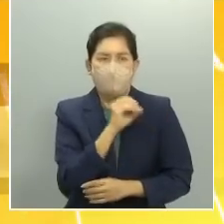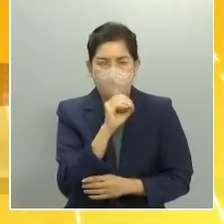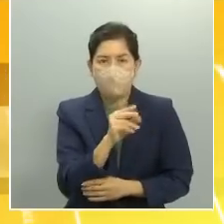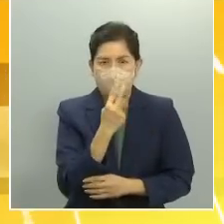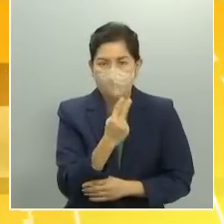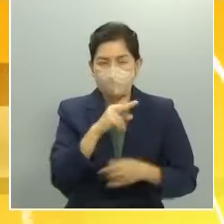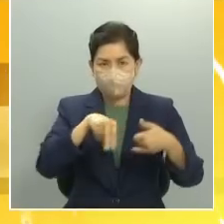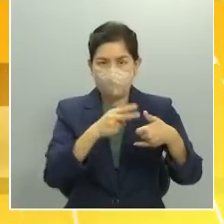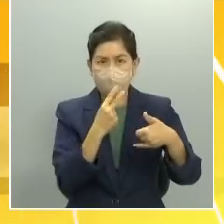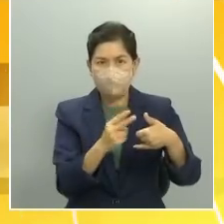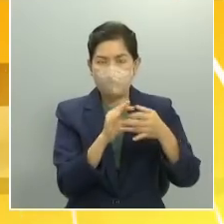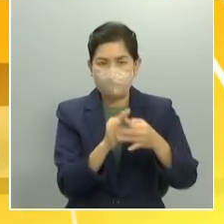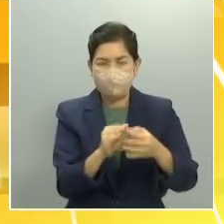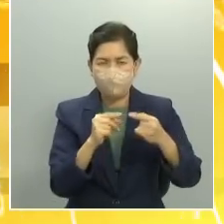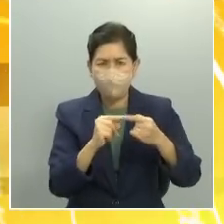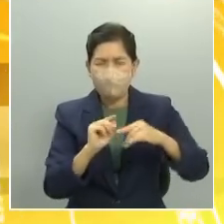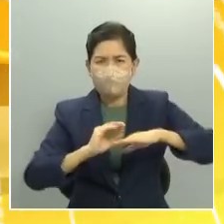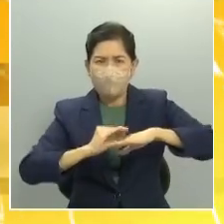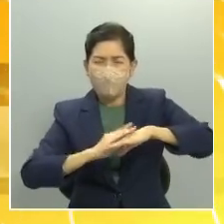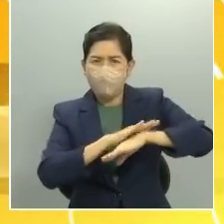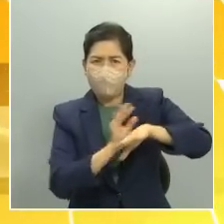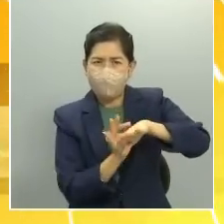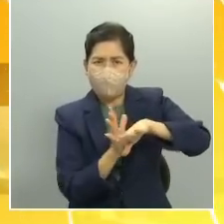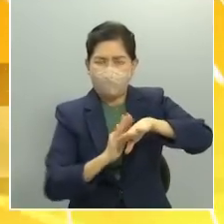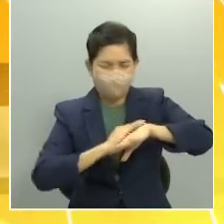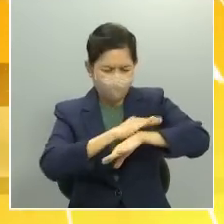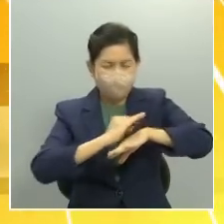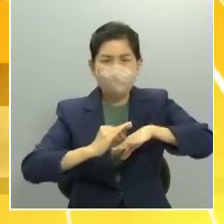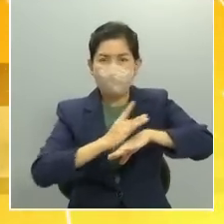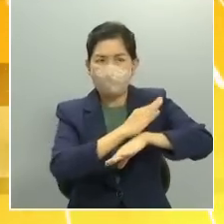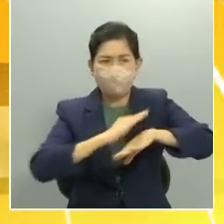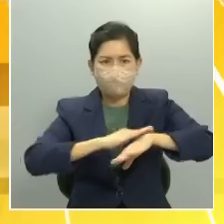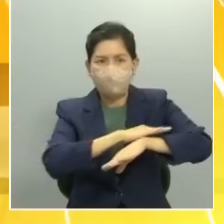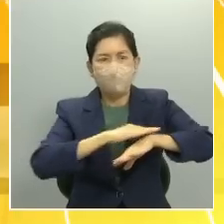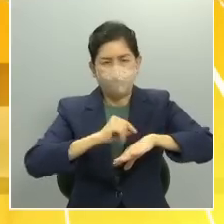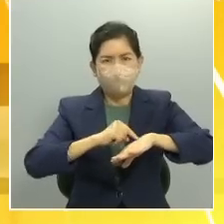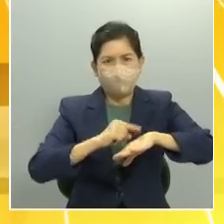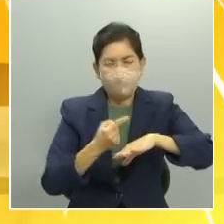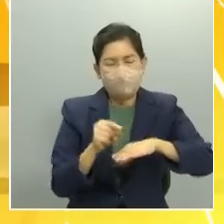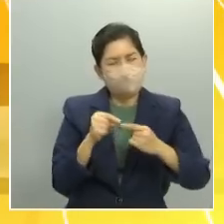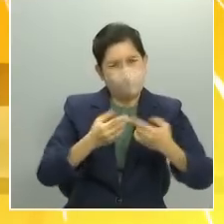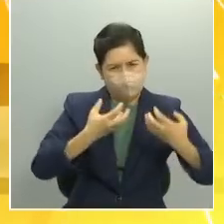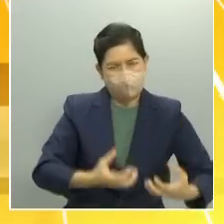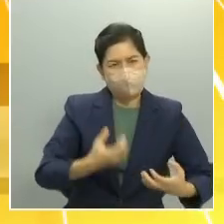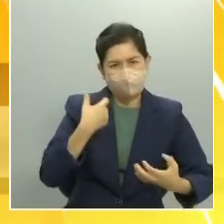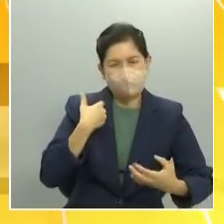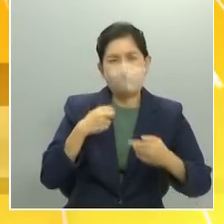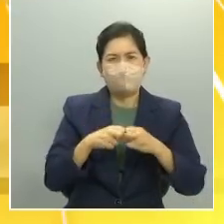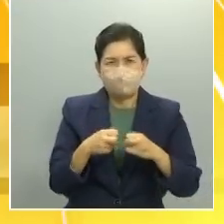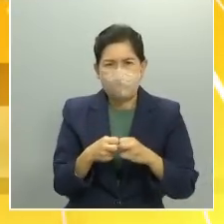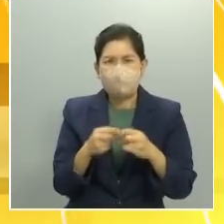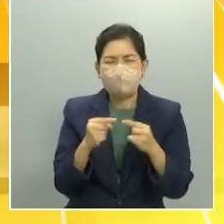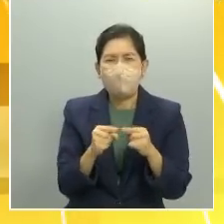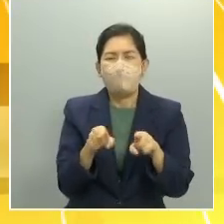ของเปอร์เซ็นต์แผลไฟไหม ้ ที่อาจจะสูงขึ้นได้อยู่ตลอดเวลาคือผู้ป่วยที่มีแผลไฟไหม้แบบนี้นะคะ จะสูญเสียน้ำอย่างม